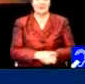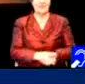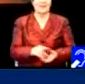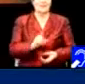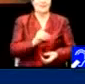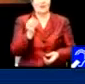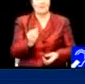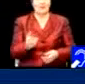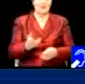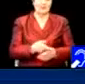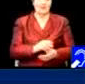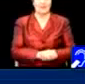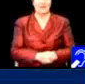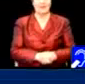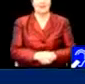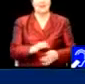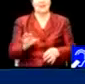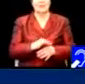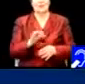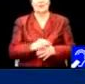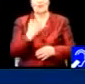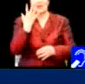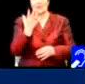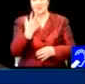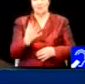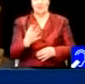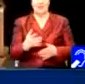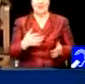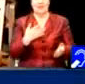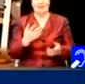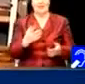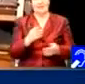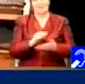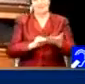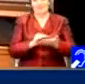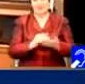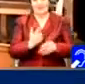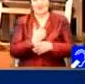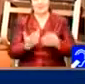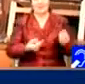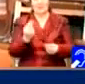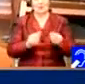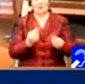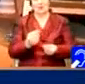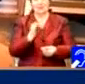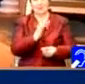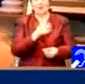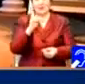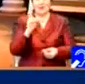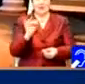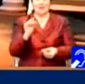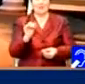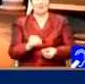bani decât fără ei, corect? Îți vreau soțul este a cincea premieră jucată anul acesta la Teatrul Satiricus Ion Luca Caragiale. Următoarea va